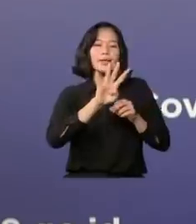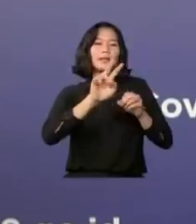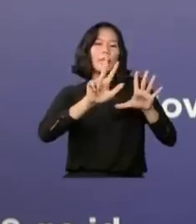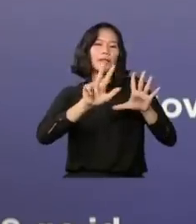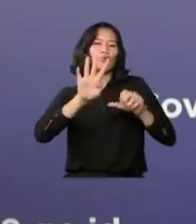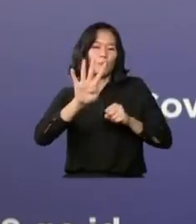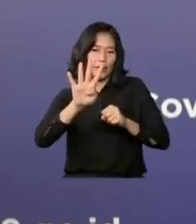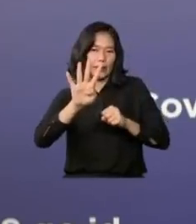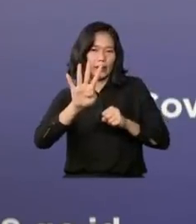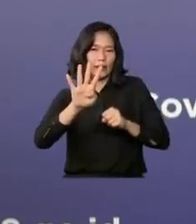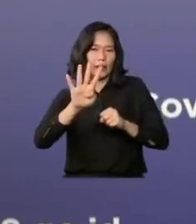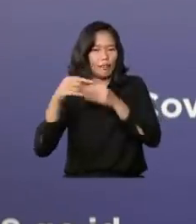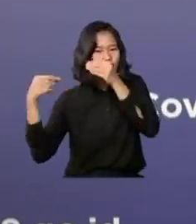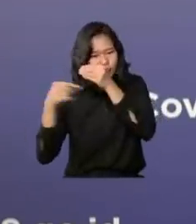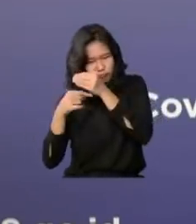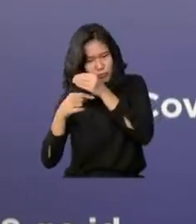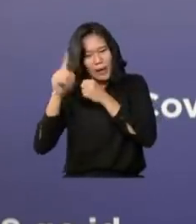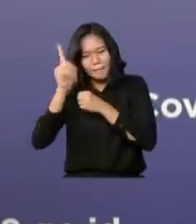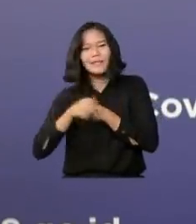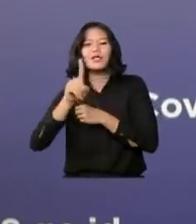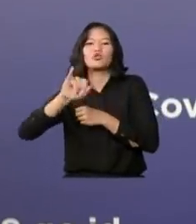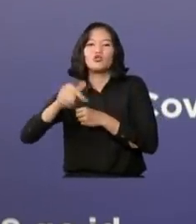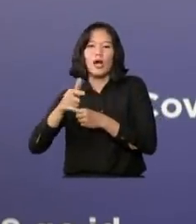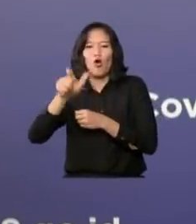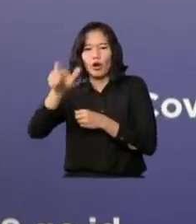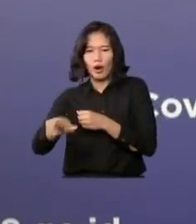3.484 spesimen per 1 juta penduduk.